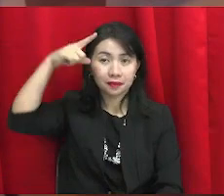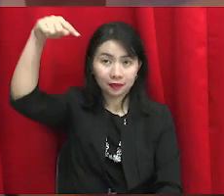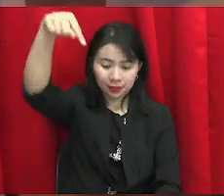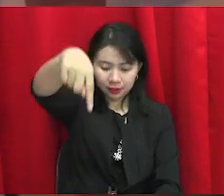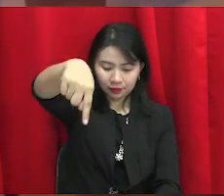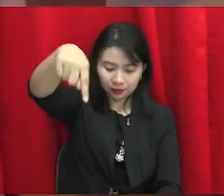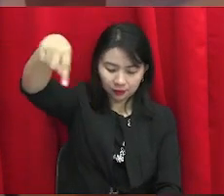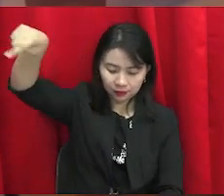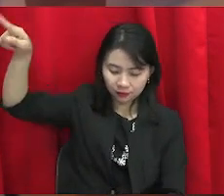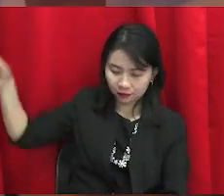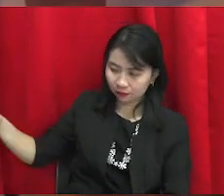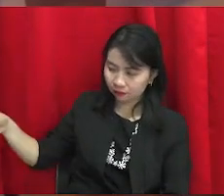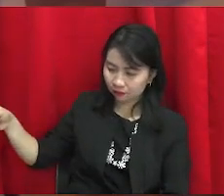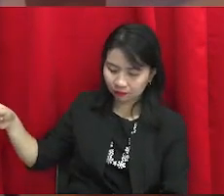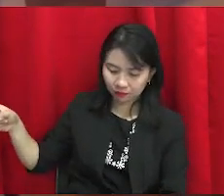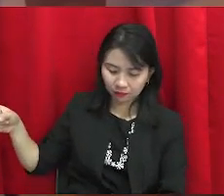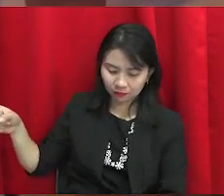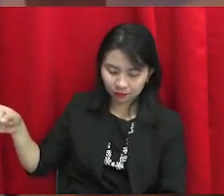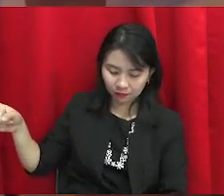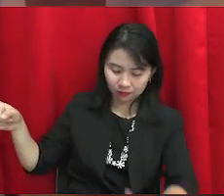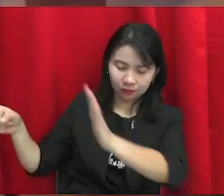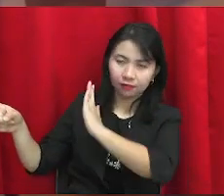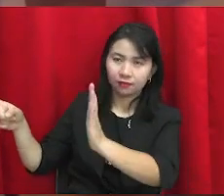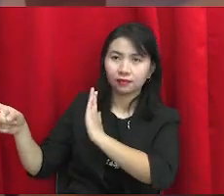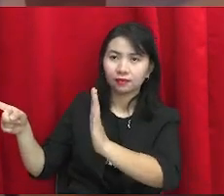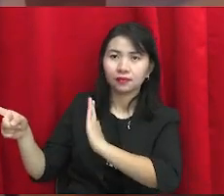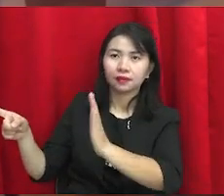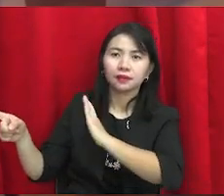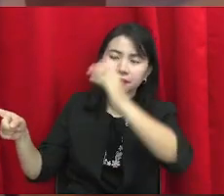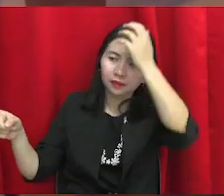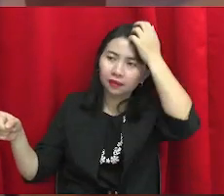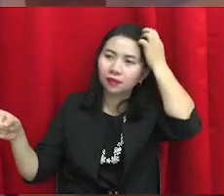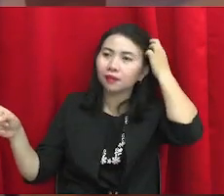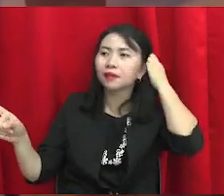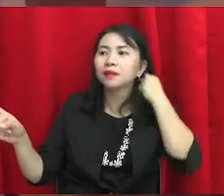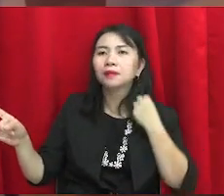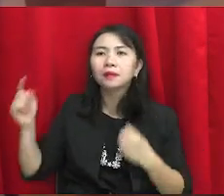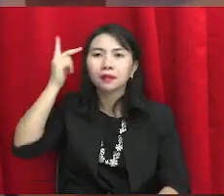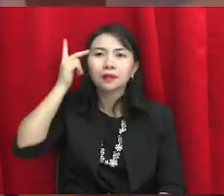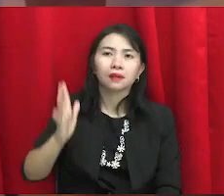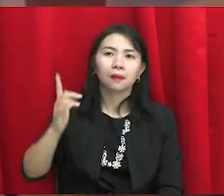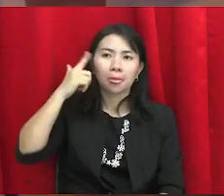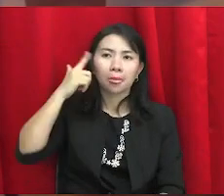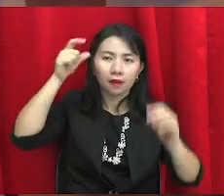trip. Yeah. Tanghali po, Pastor Hill. Hi, Pastor Hill.